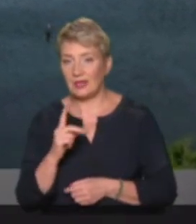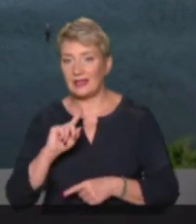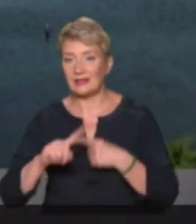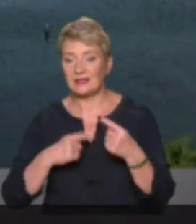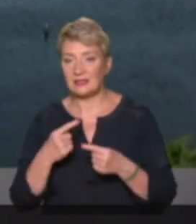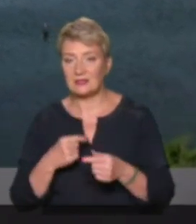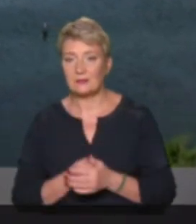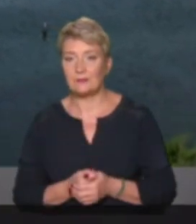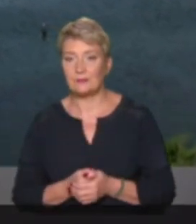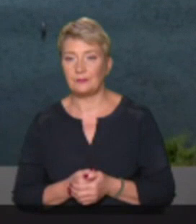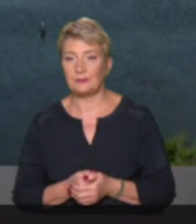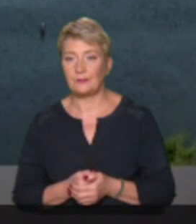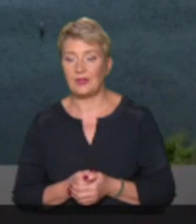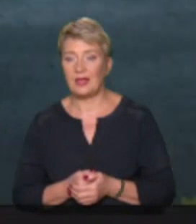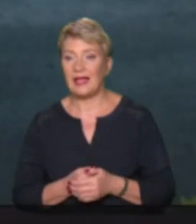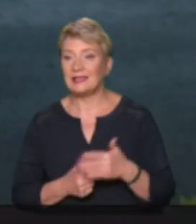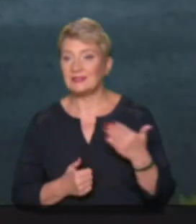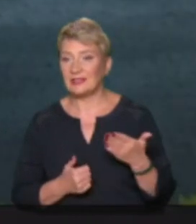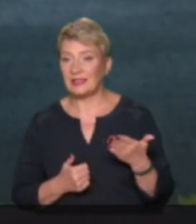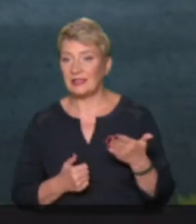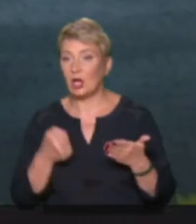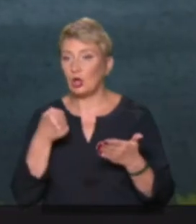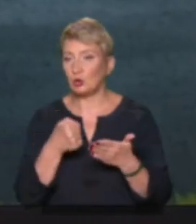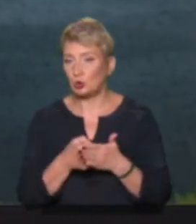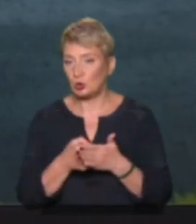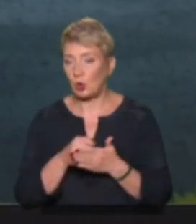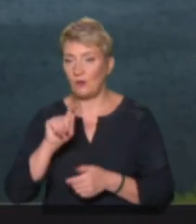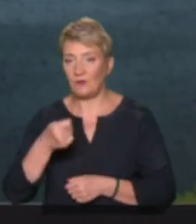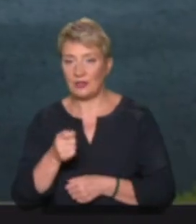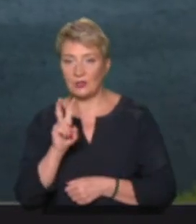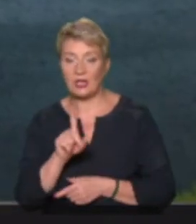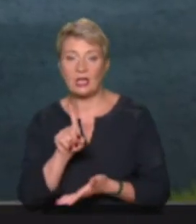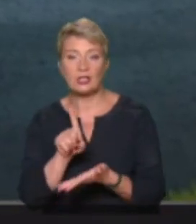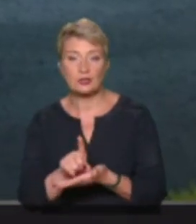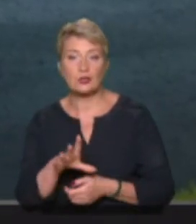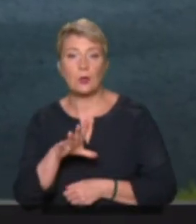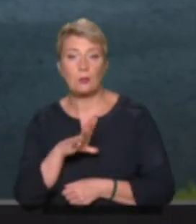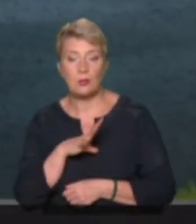Праворуч світлина Дніпро ГЕСу до війни, як це має бути, як це було,